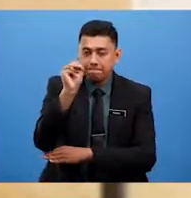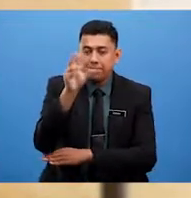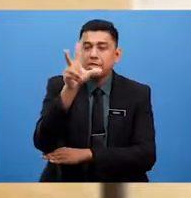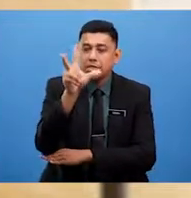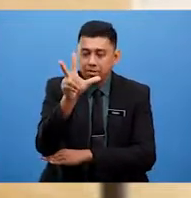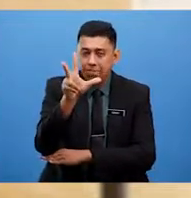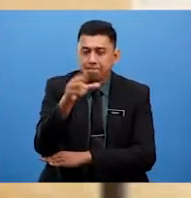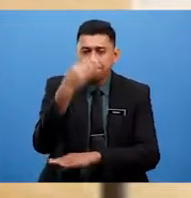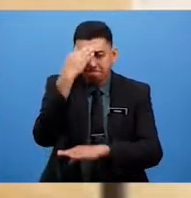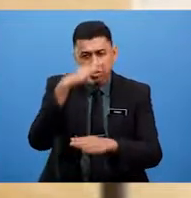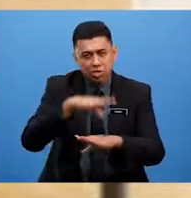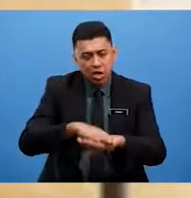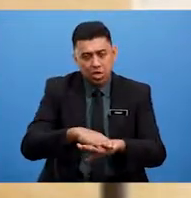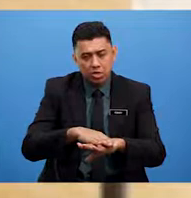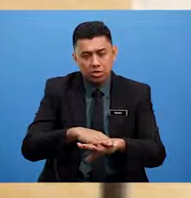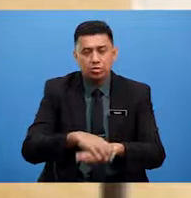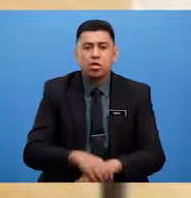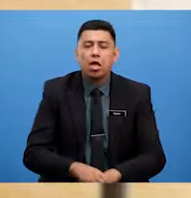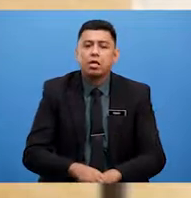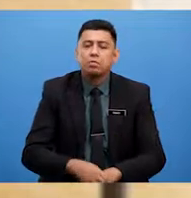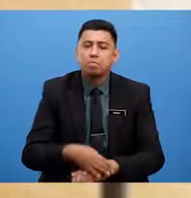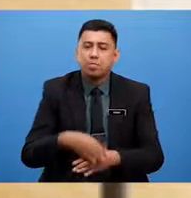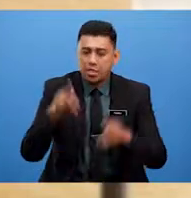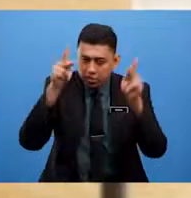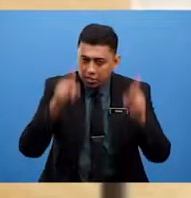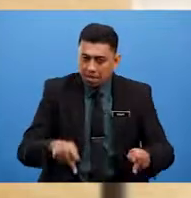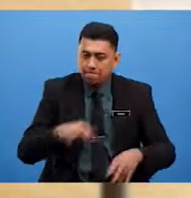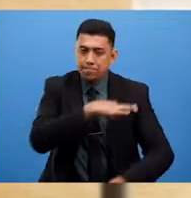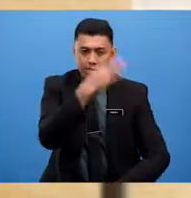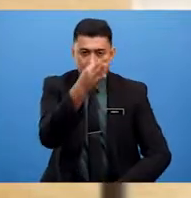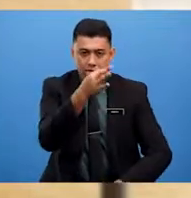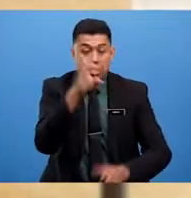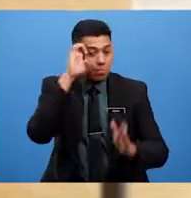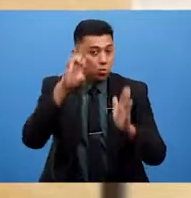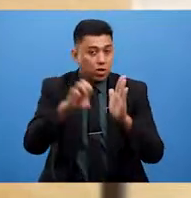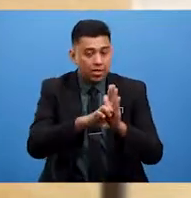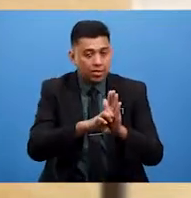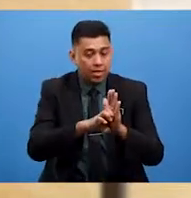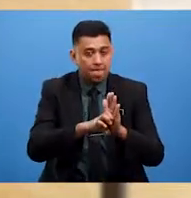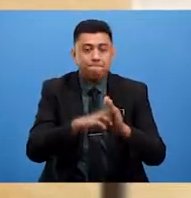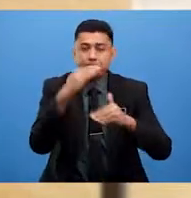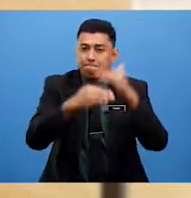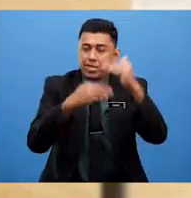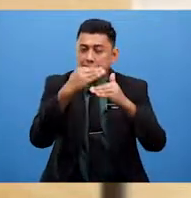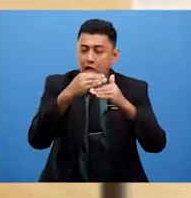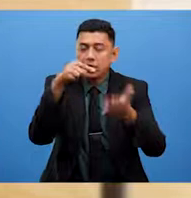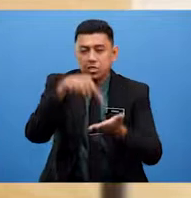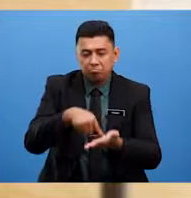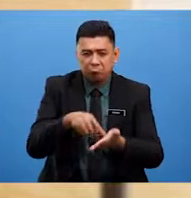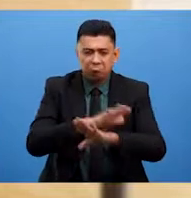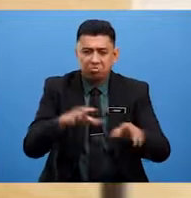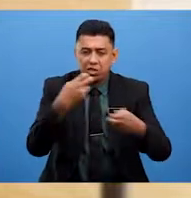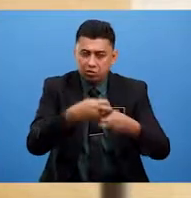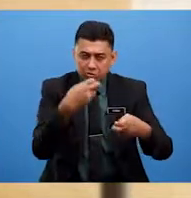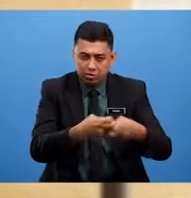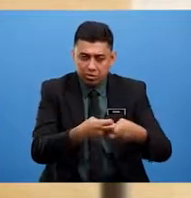Cikgu percaya, semua pelajar akan bersemangat untuk menerokai bidang ini. Tidak sukar tetapi